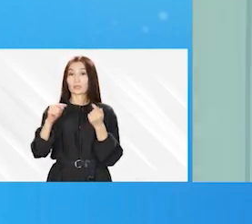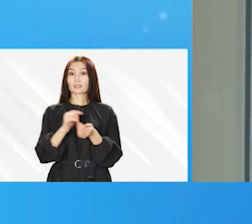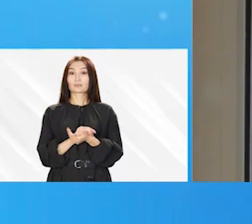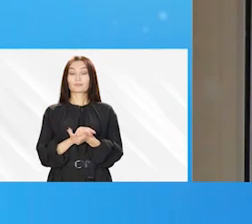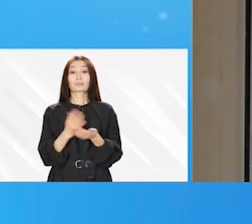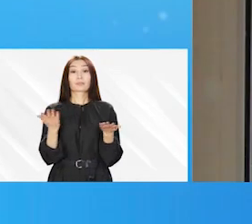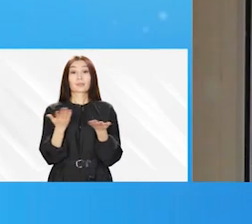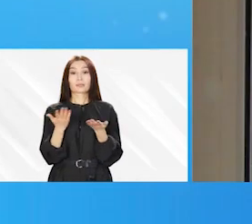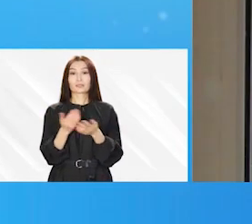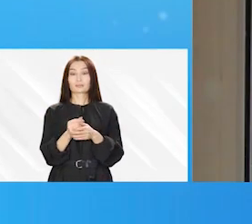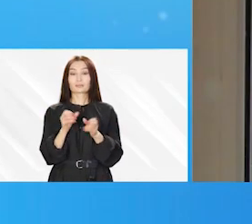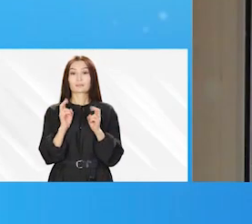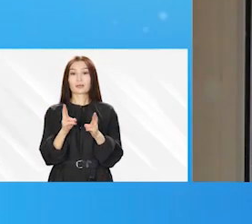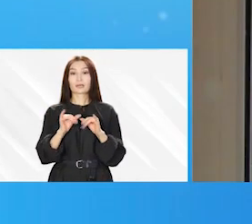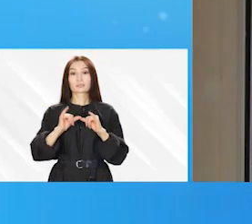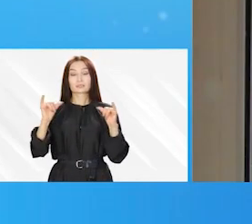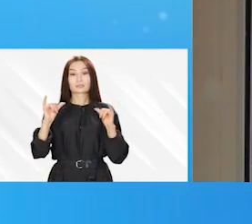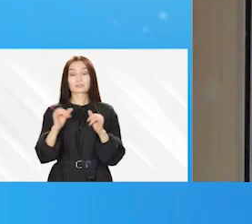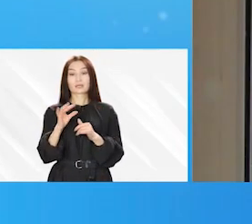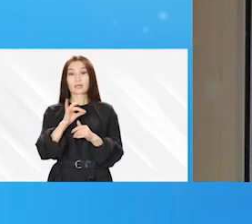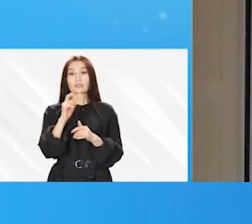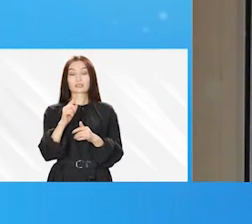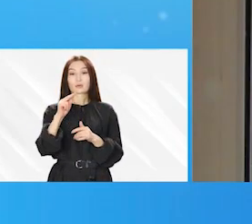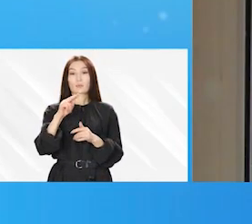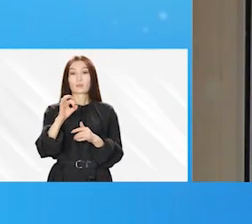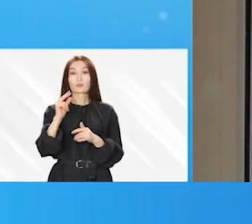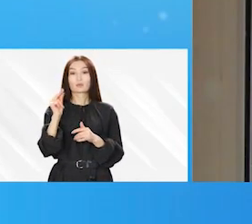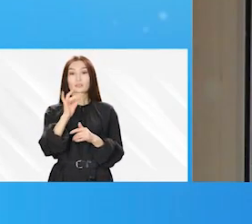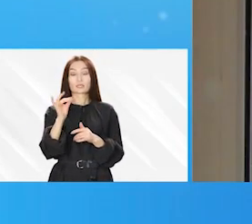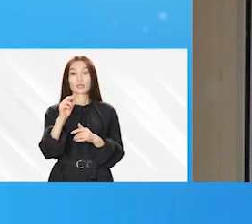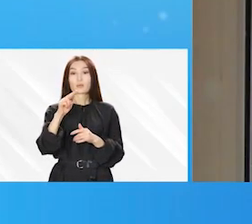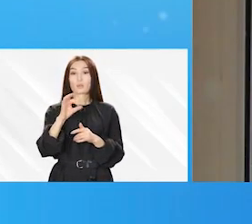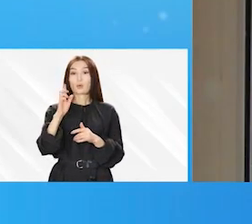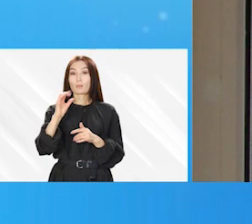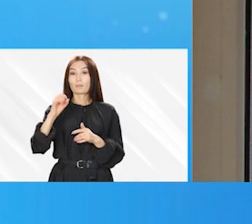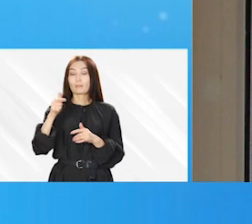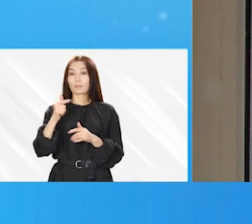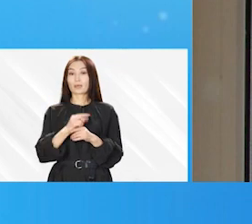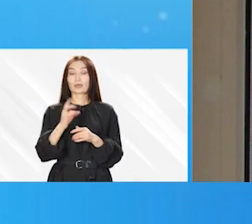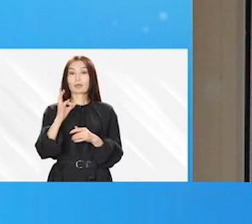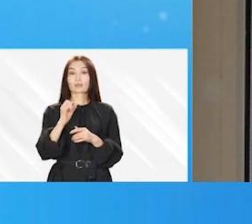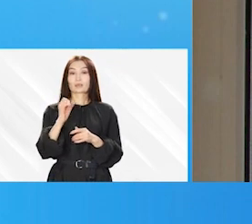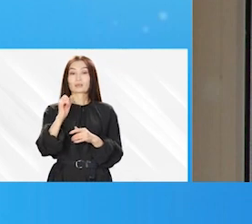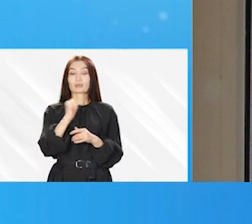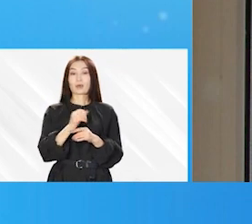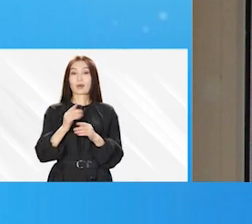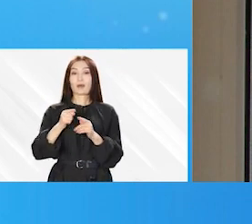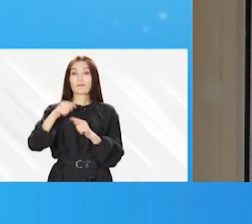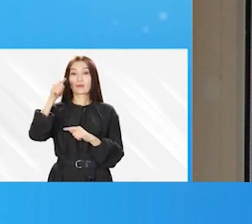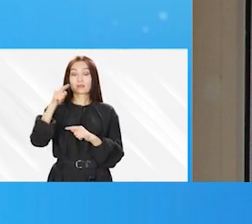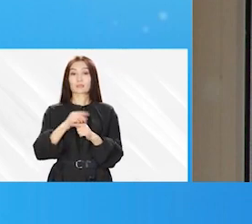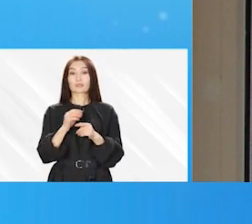каким же образом развивается из почки побег почки на ветке поставленной в воду зимой